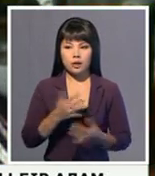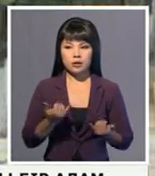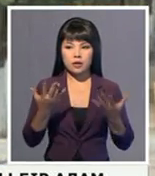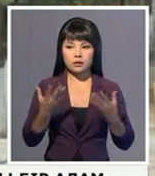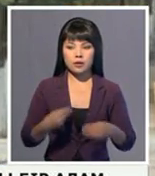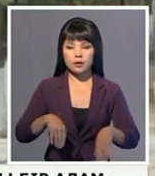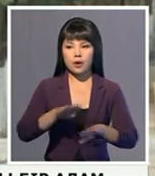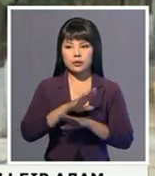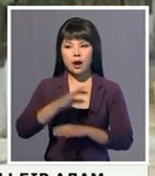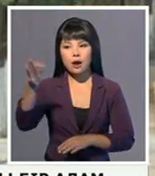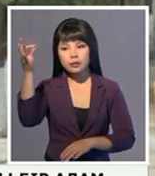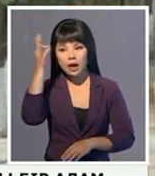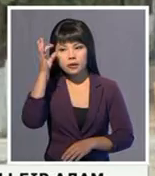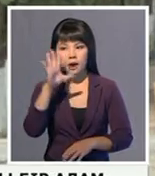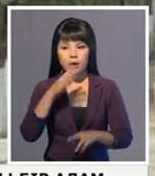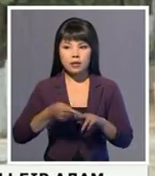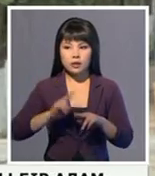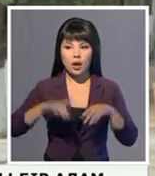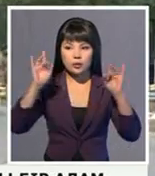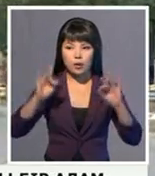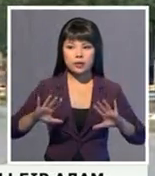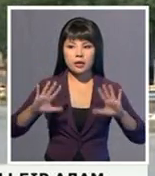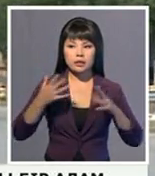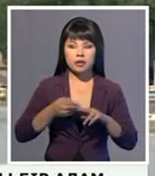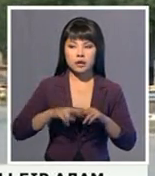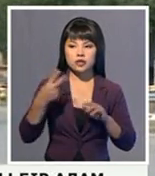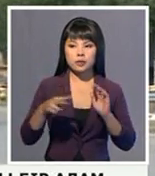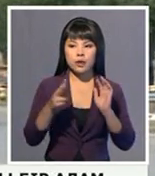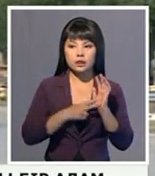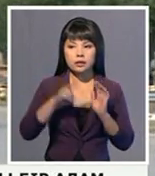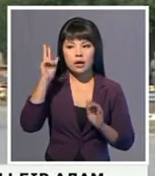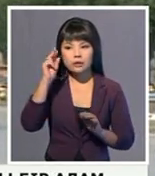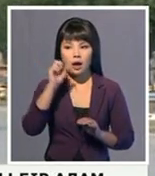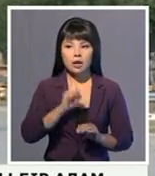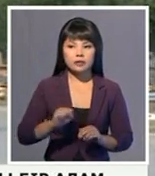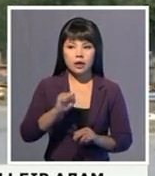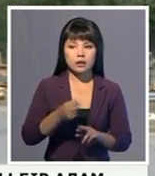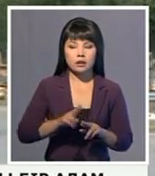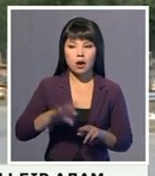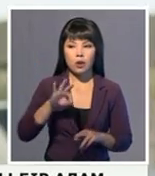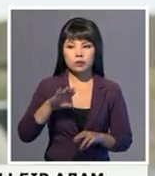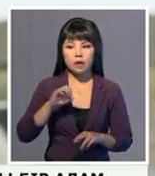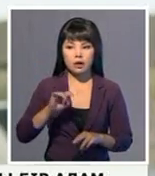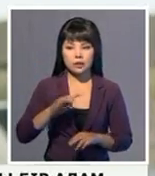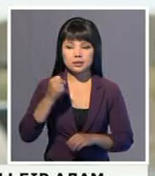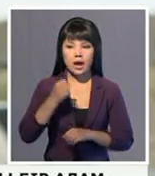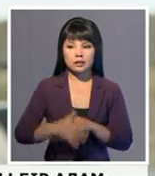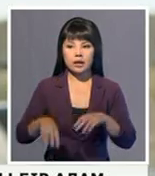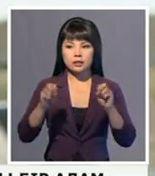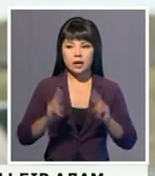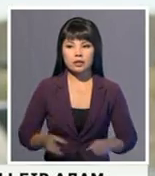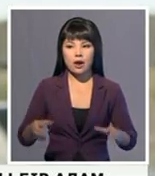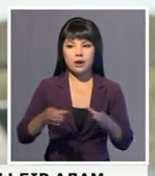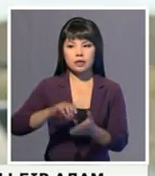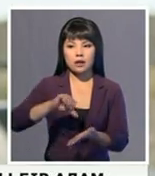таусылды. Естеріңізге сала кетейік, төтенше оқиға 27 тамыз күні Отар стансасындағы Қазақ жарылыс өнеркәсіп акционерлік